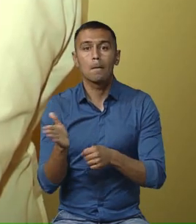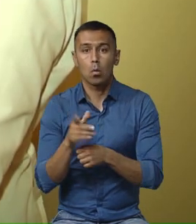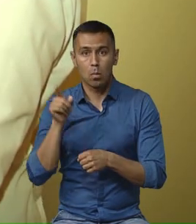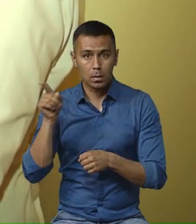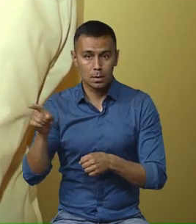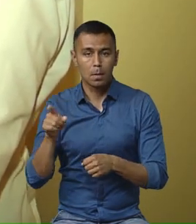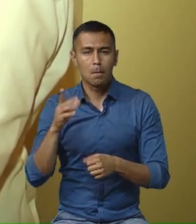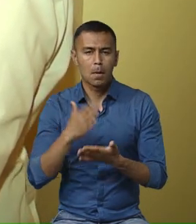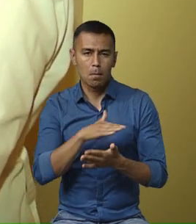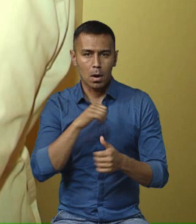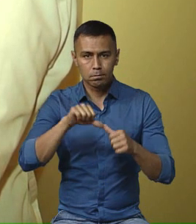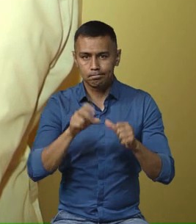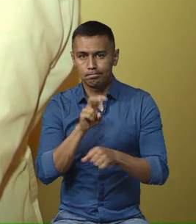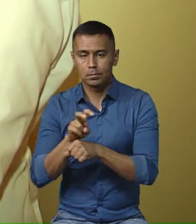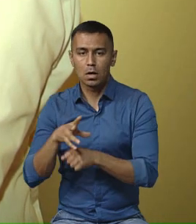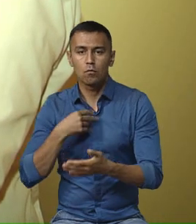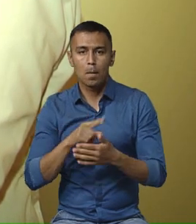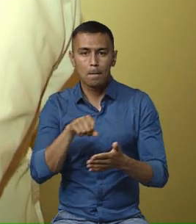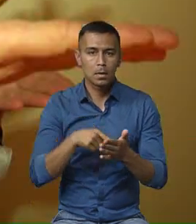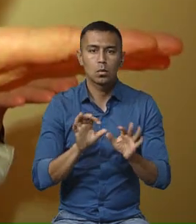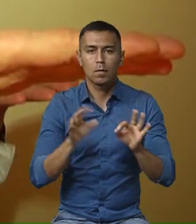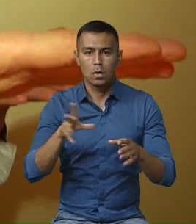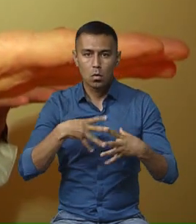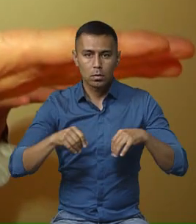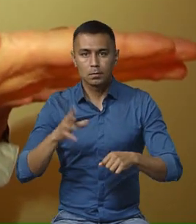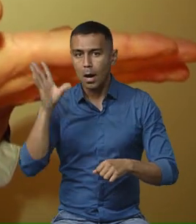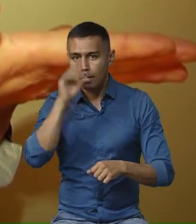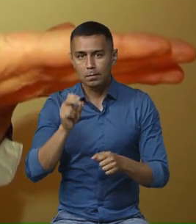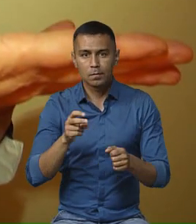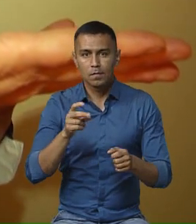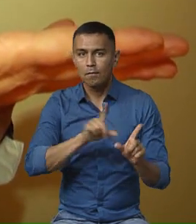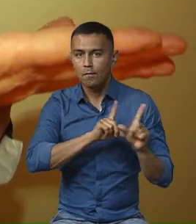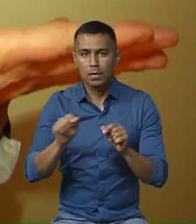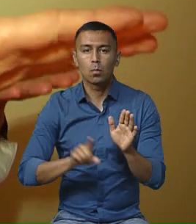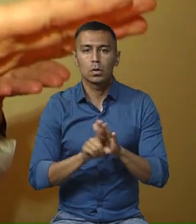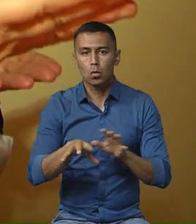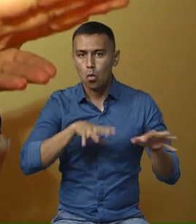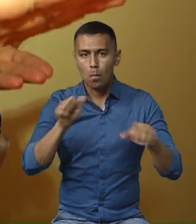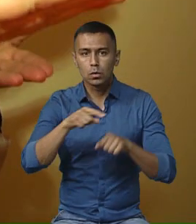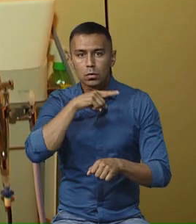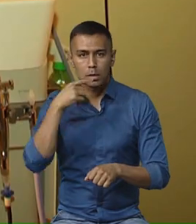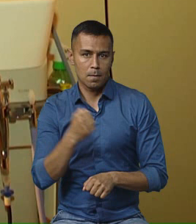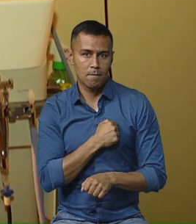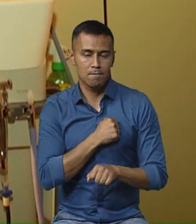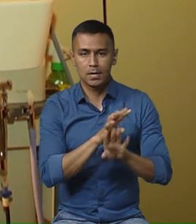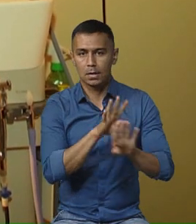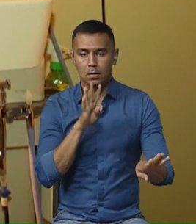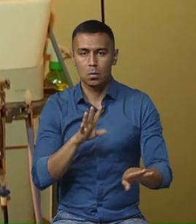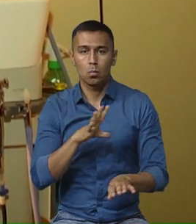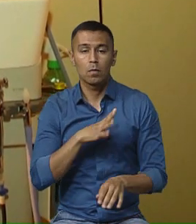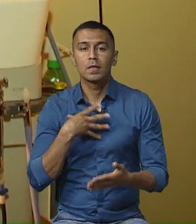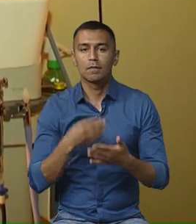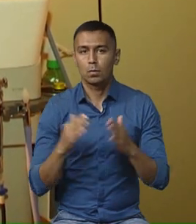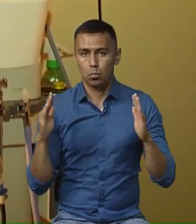мала багато пацієнтів. Із свого міста, розповідає, її родині вдалося виїхати на початку окупації російськими військами. Був свій